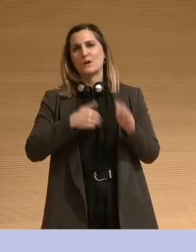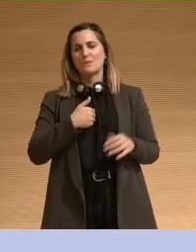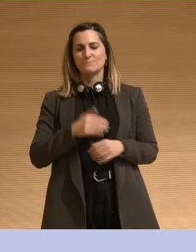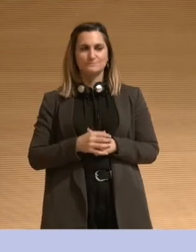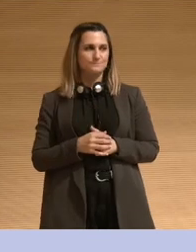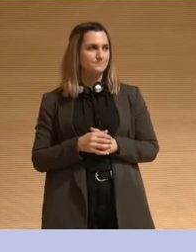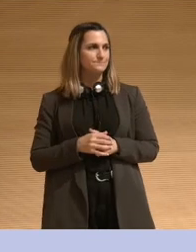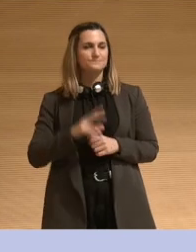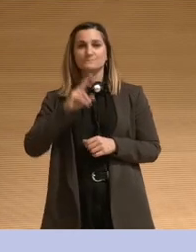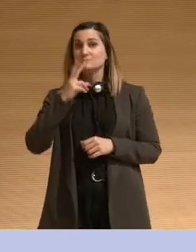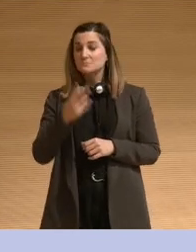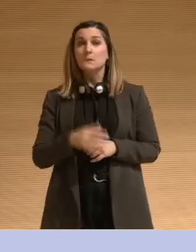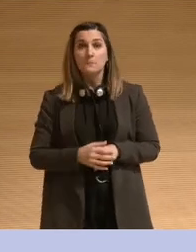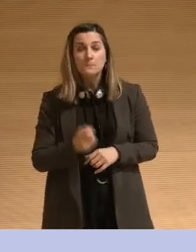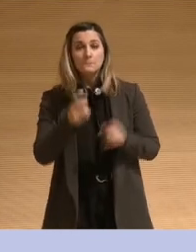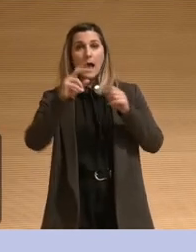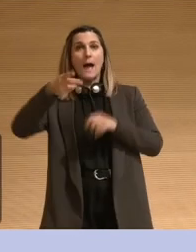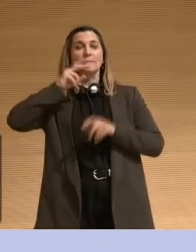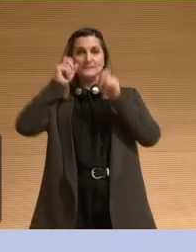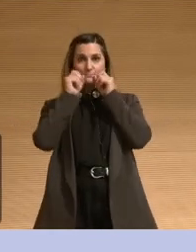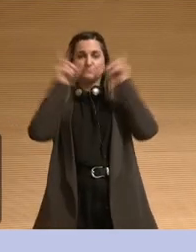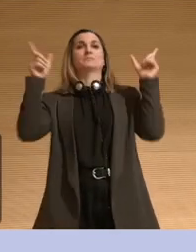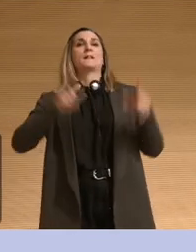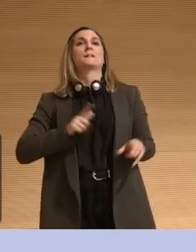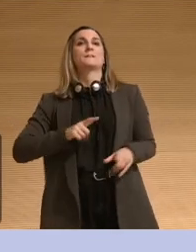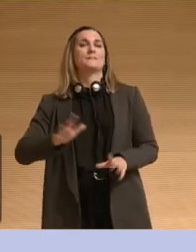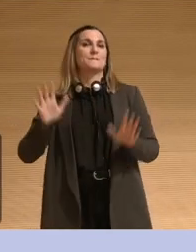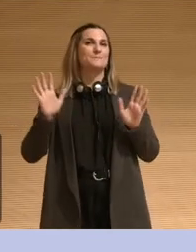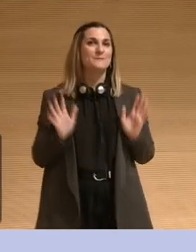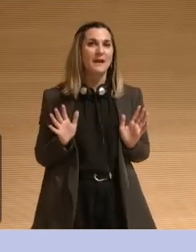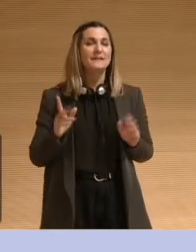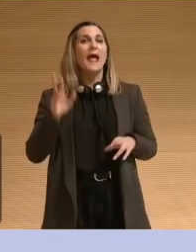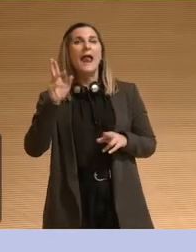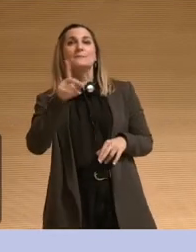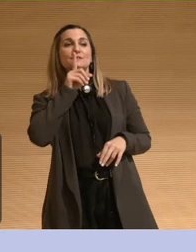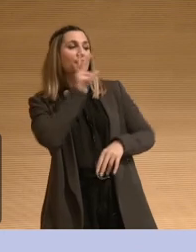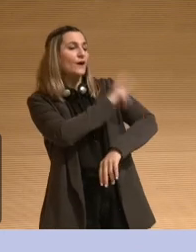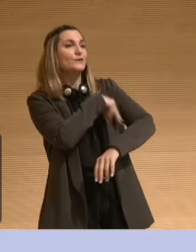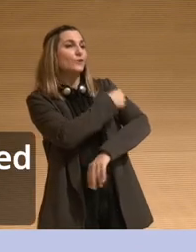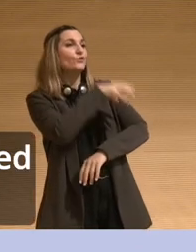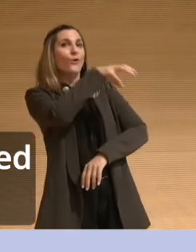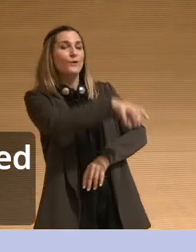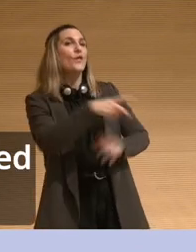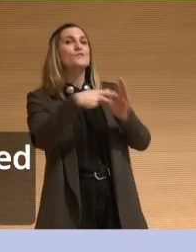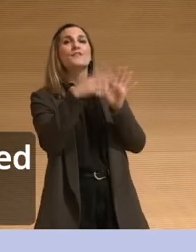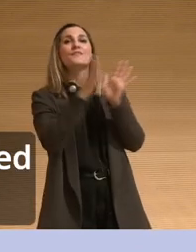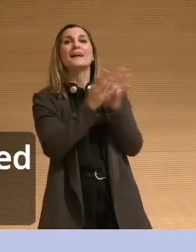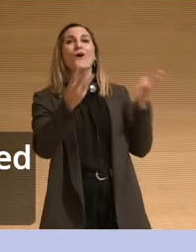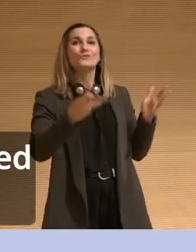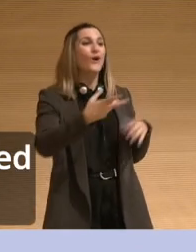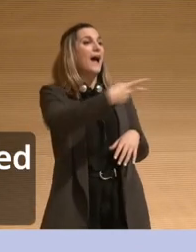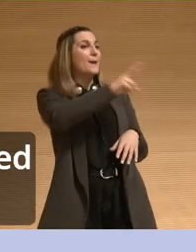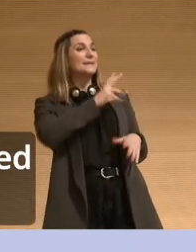Η αλήθεια είναι ότι μας ξάφνιασε η απάντησή σας και ελπίζω αυτοί που δεν σας απάντησαν το 18 να παρακολουθούν το συνέδριο και ίσως να ψάξουν